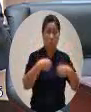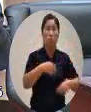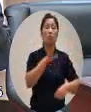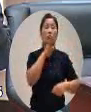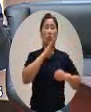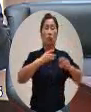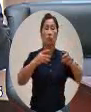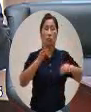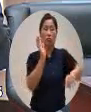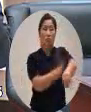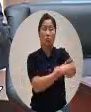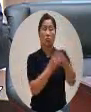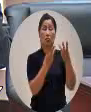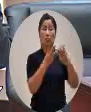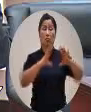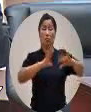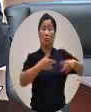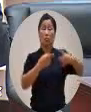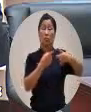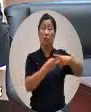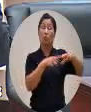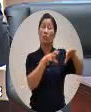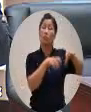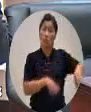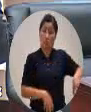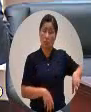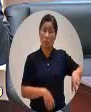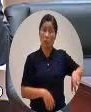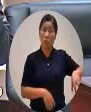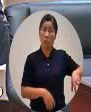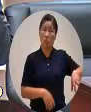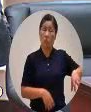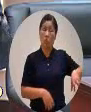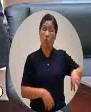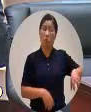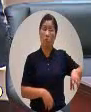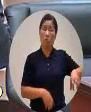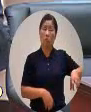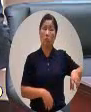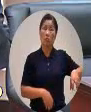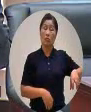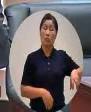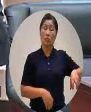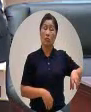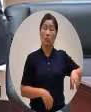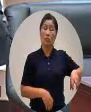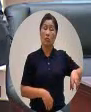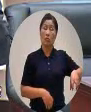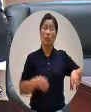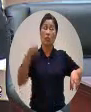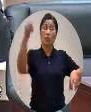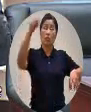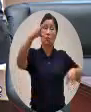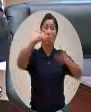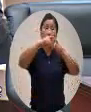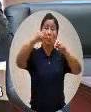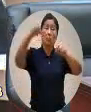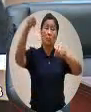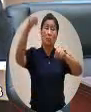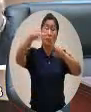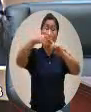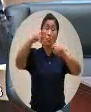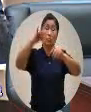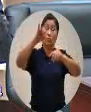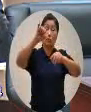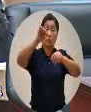營國小那個地方然後後來民國昭和15年1月6號他們登記移